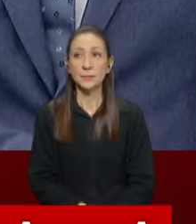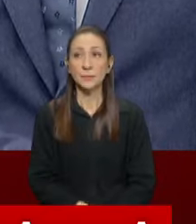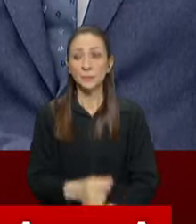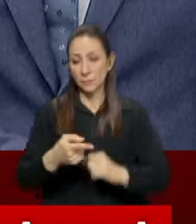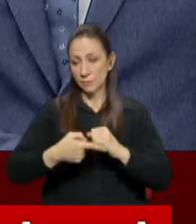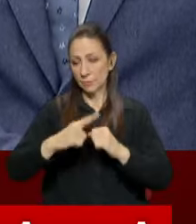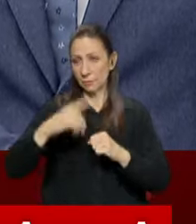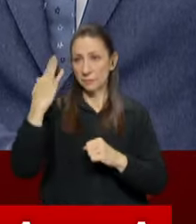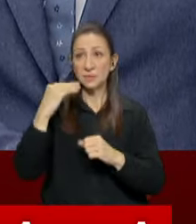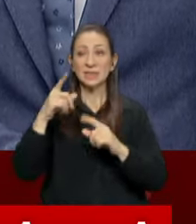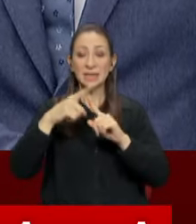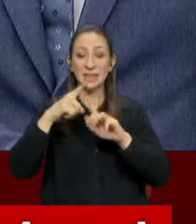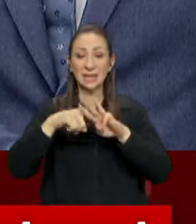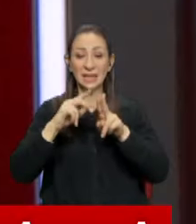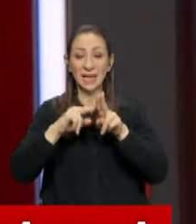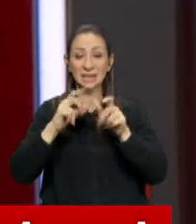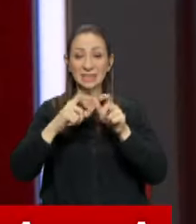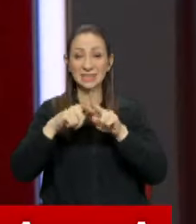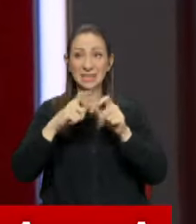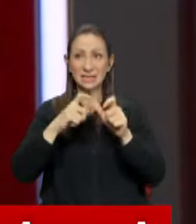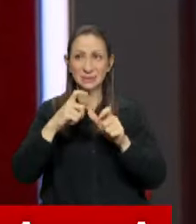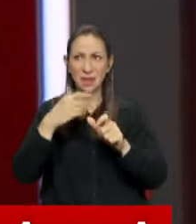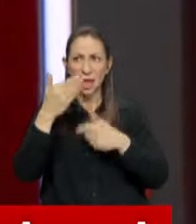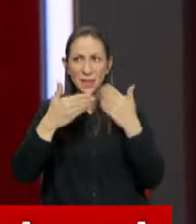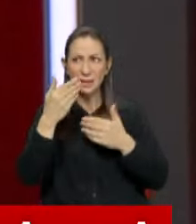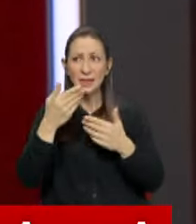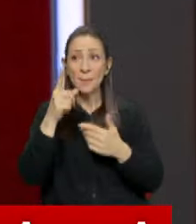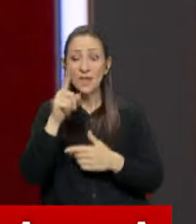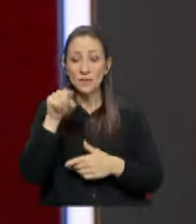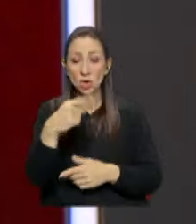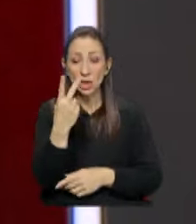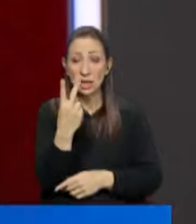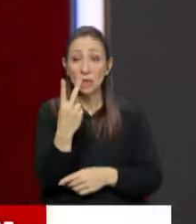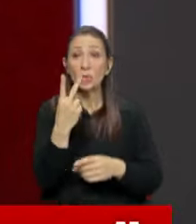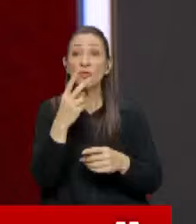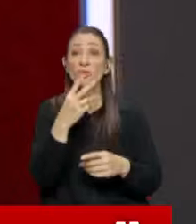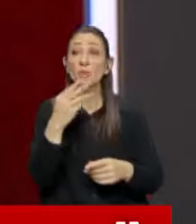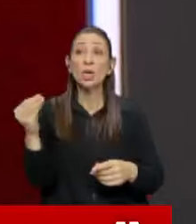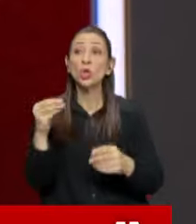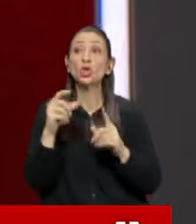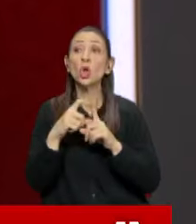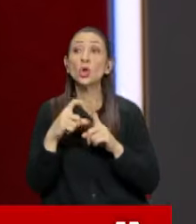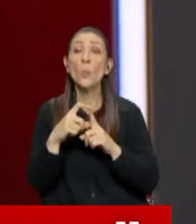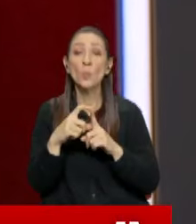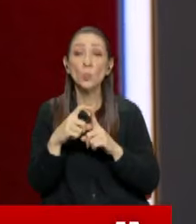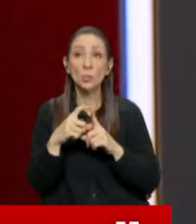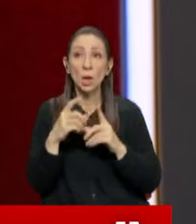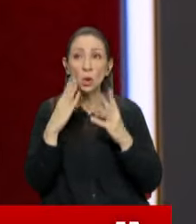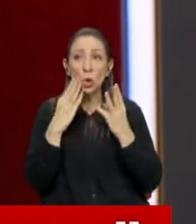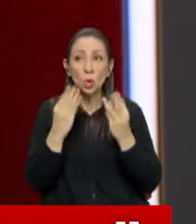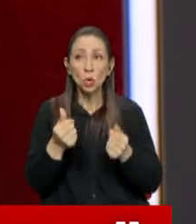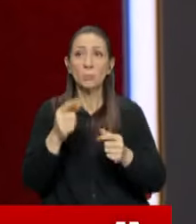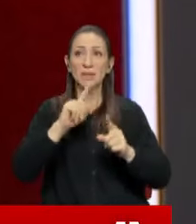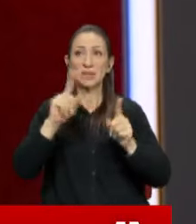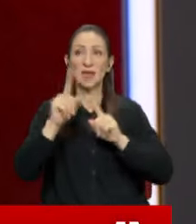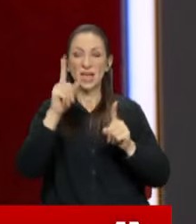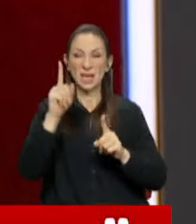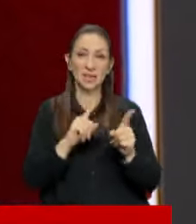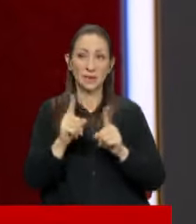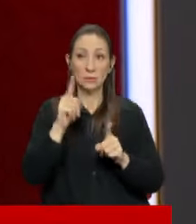Geçen hafta verdik, Texas'ta bir yangın vardı. Burada 1,2 milyon dönüm ormanlık alan küle döndü. Bir dava açıldı, ilk